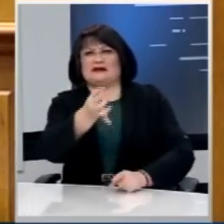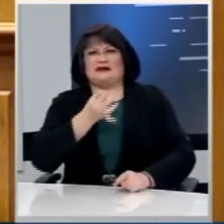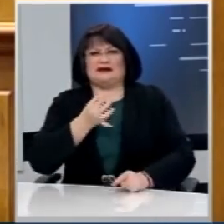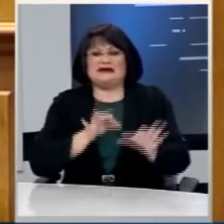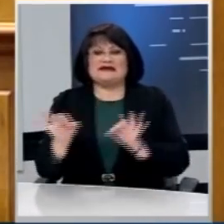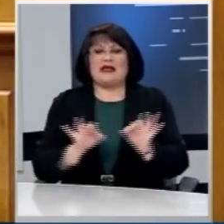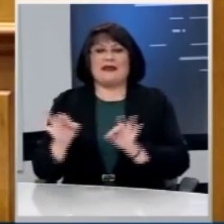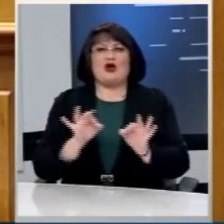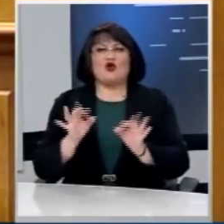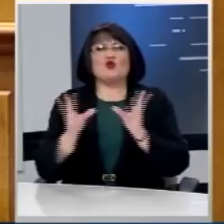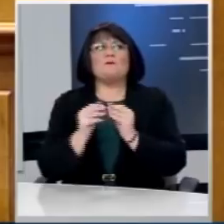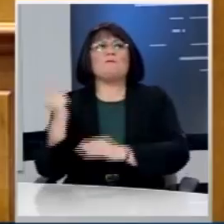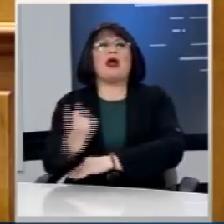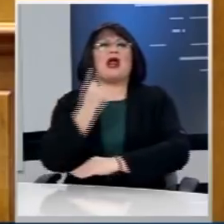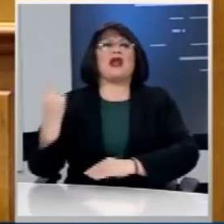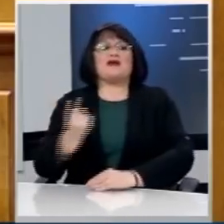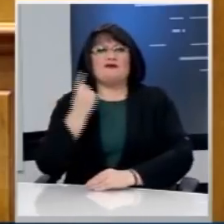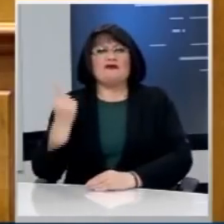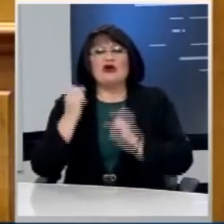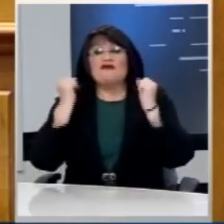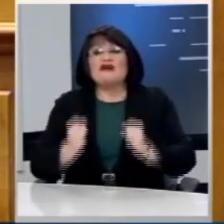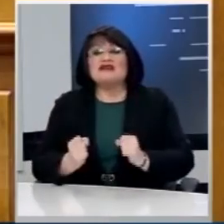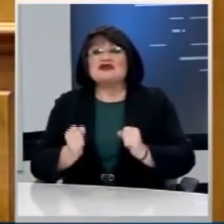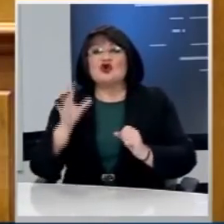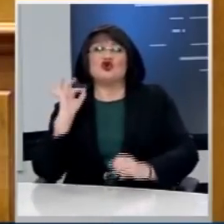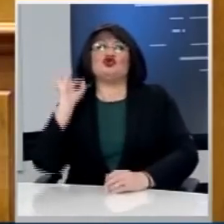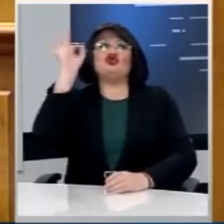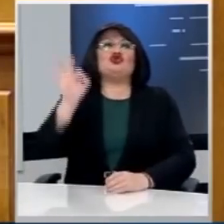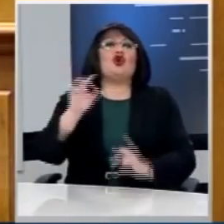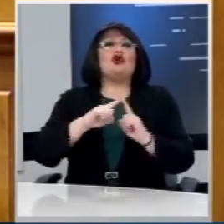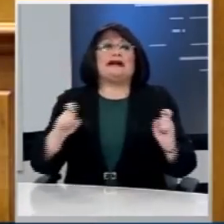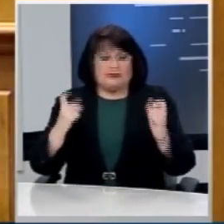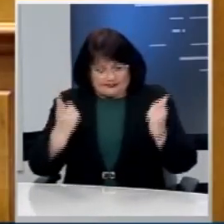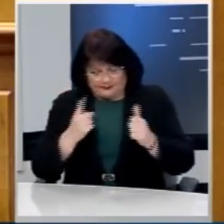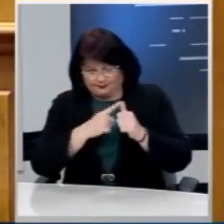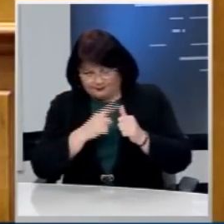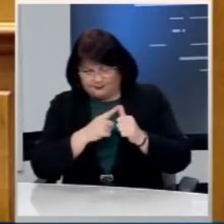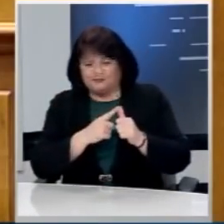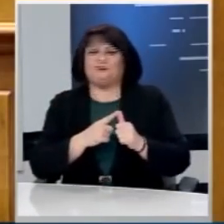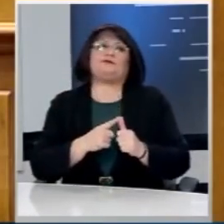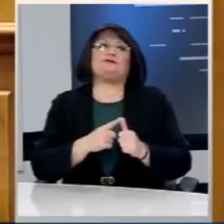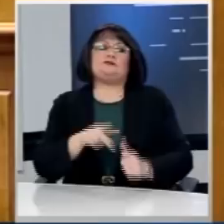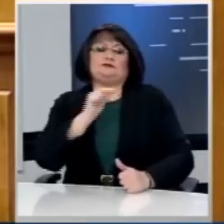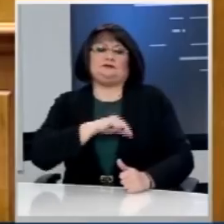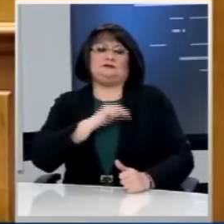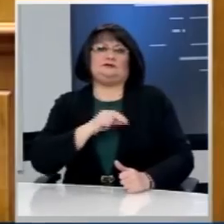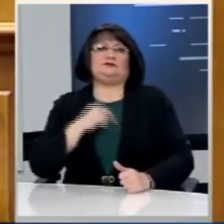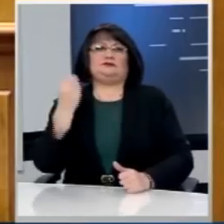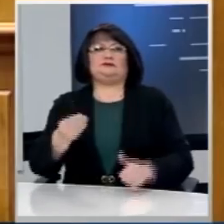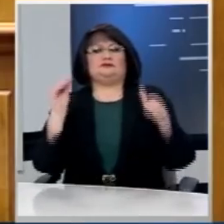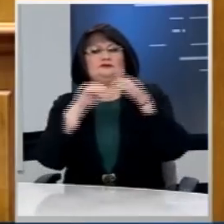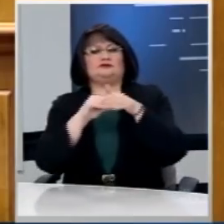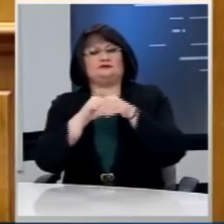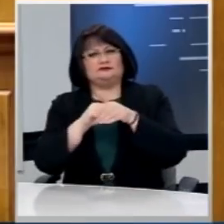προαναφερόμενο σχεδιασμό έχει ως βασικούς στόχους κυρίως τα εξής: να δώσει κερδοφόρα